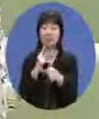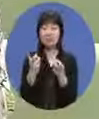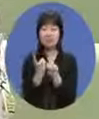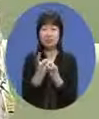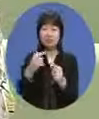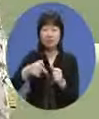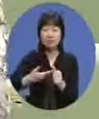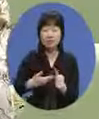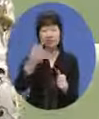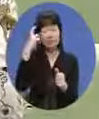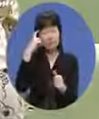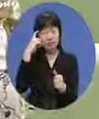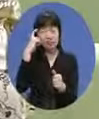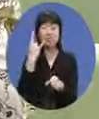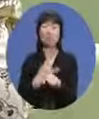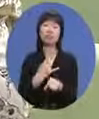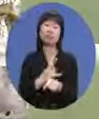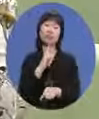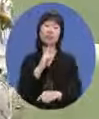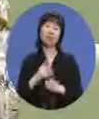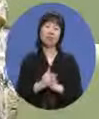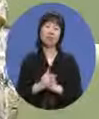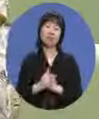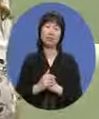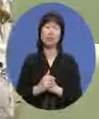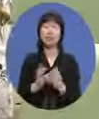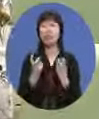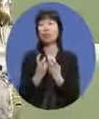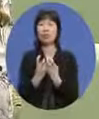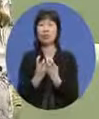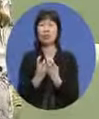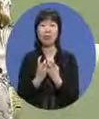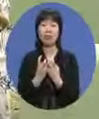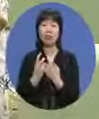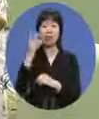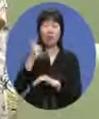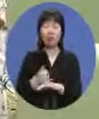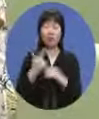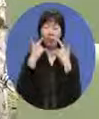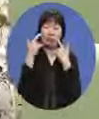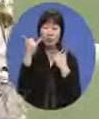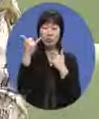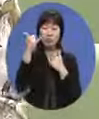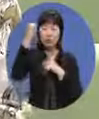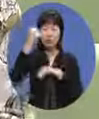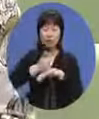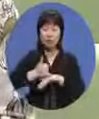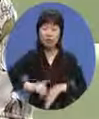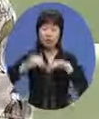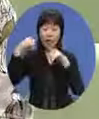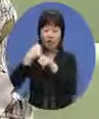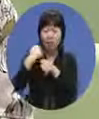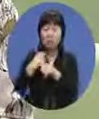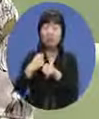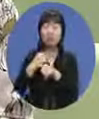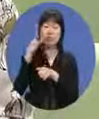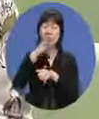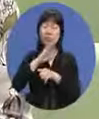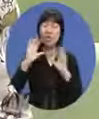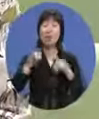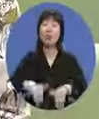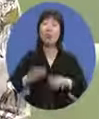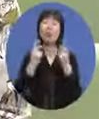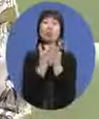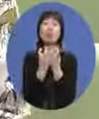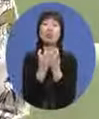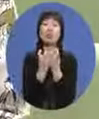어떻게 가르칠까 이렇게 생각을 해야지 헛구 큰일 났다. 얘 이러다가 나중에 부모 때리는 애 되면 어떻게 뭐 너무 그러실 건 없다는 얘기예요.